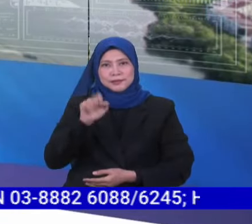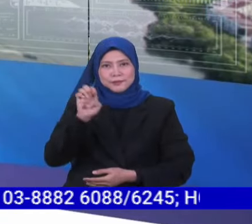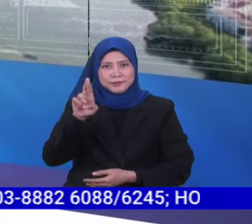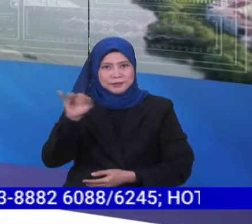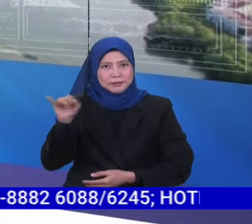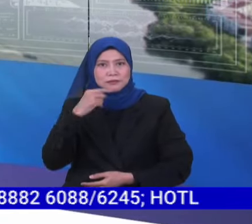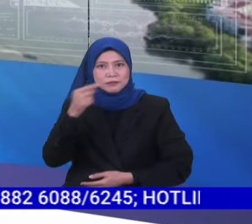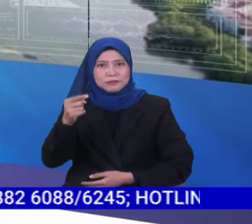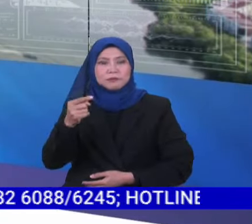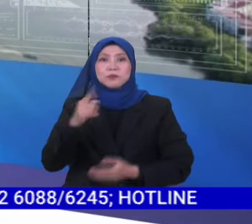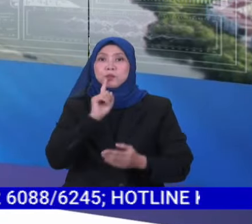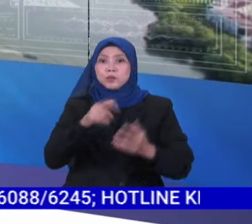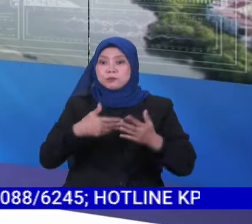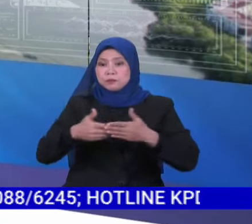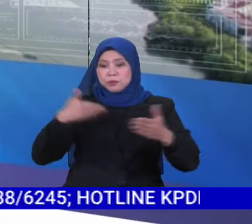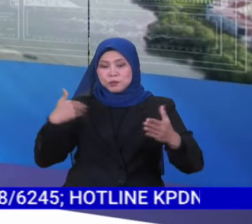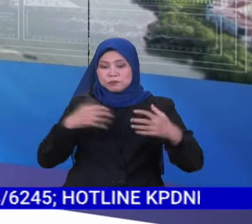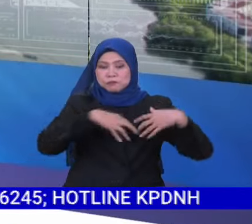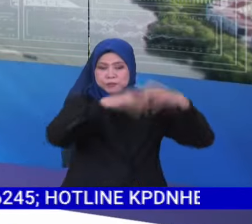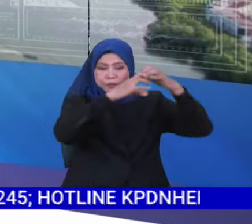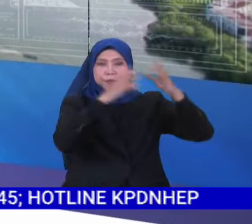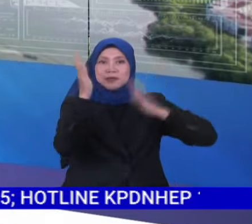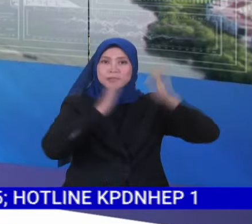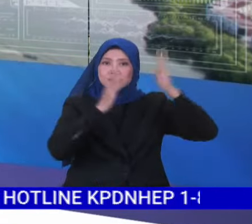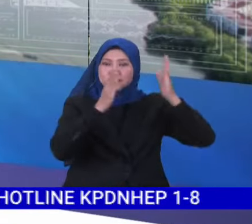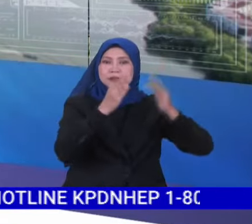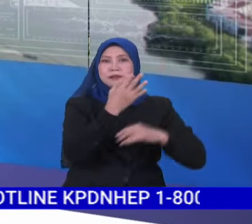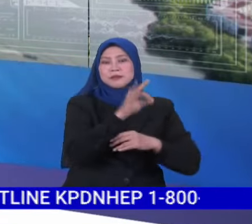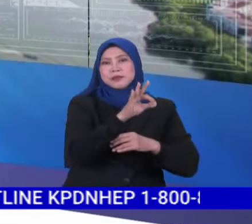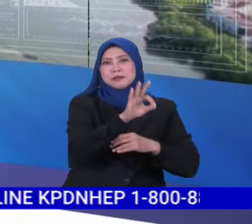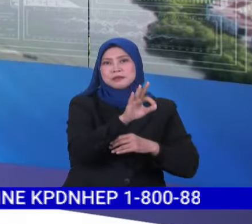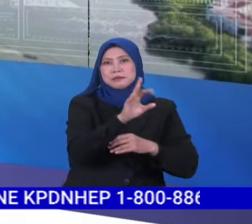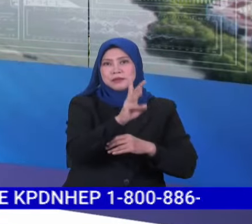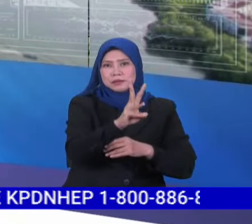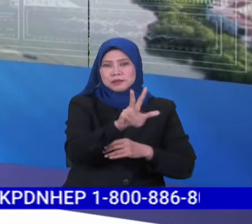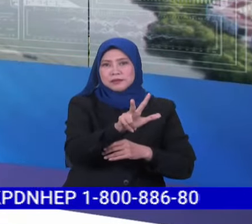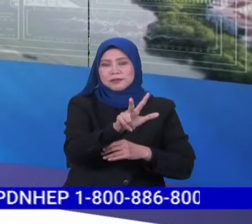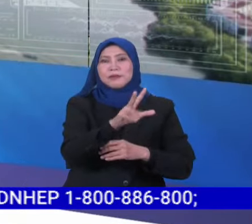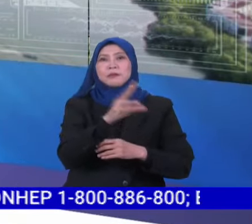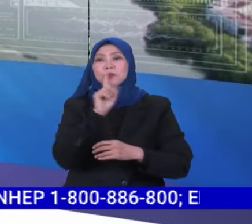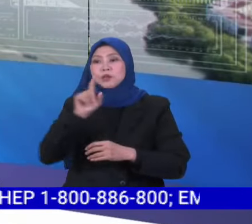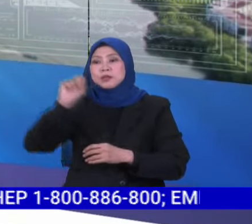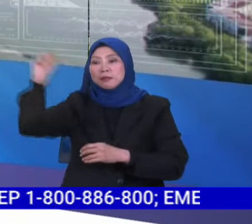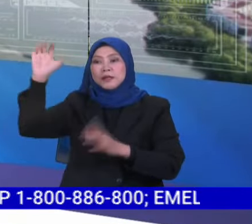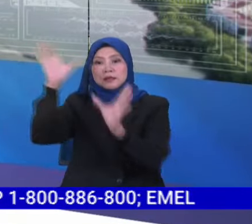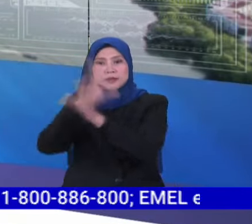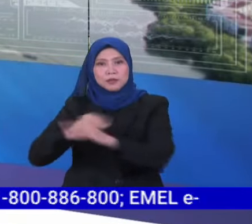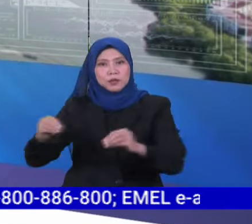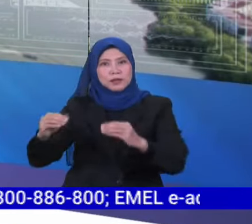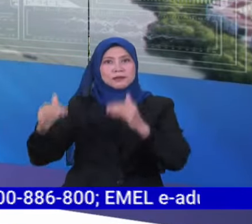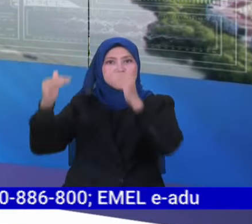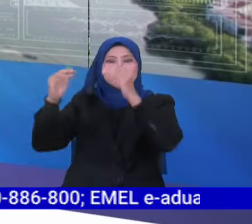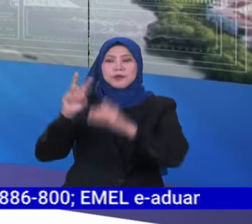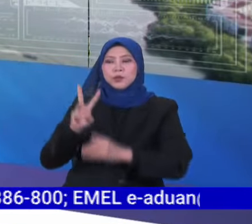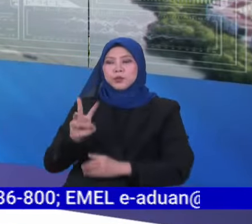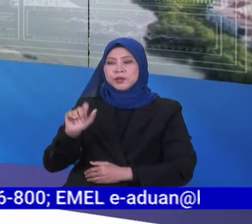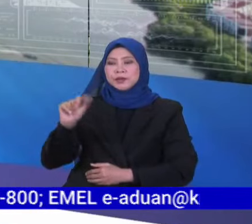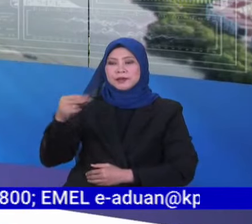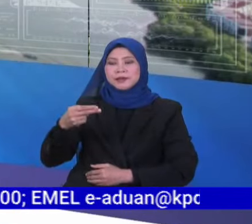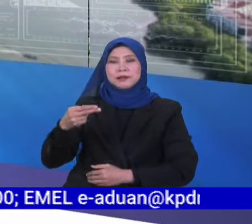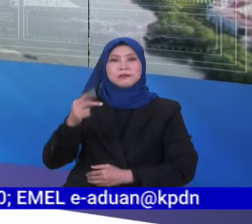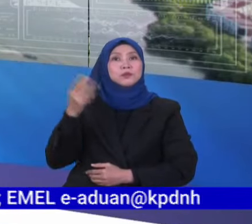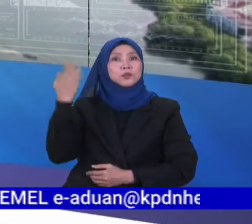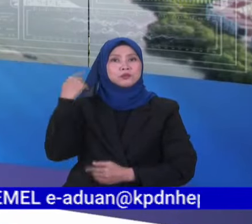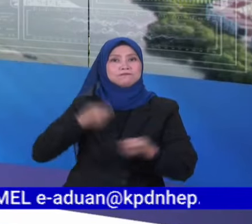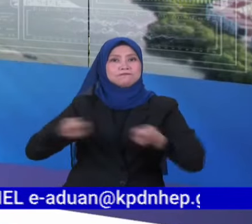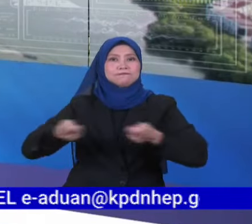Edi Chrono sebelum pembentukan Desa fat16 September 1963 Sabah dan Serawak adalah bertaraf wilayah semasa pemerintahan